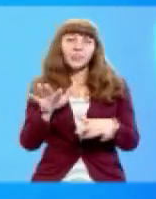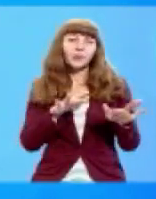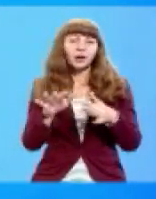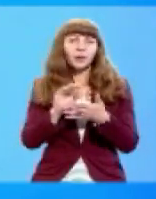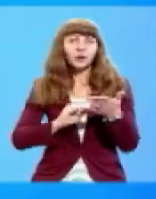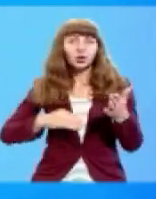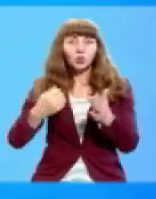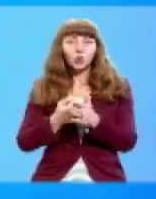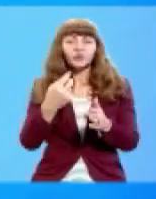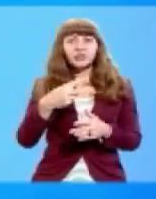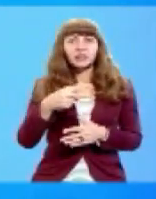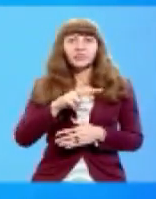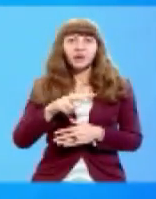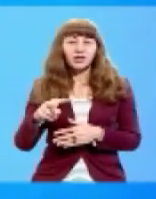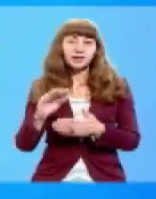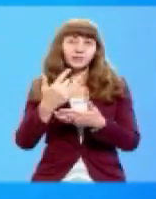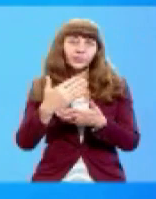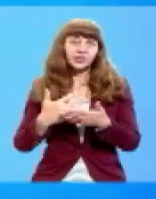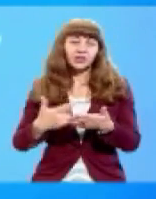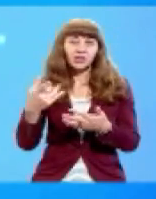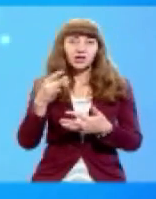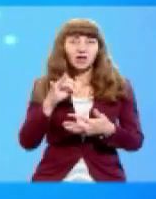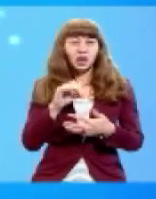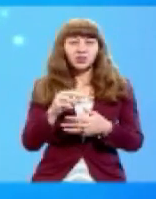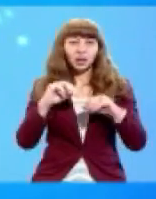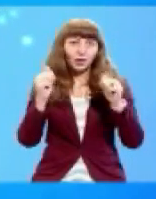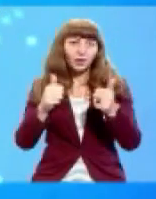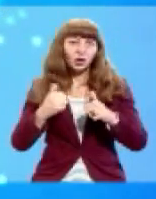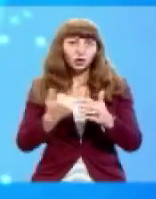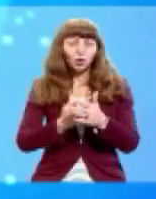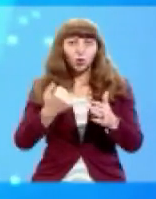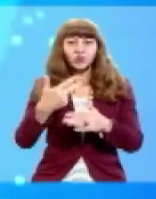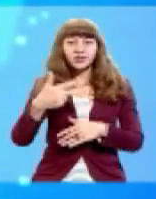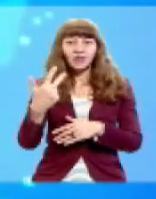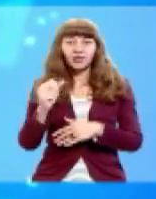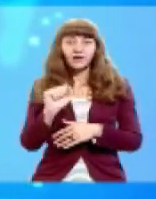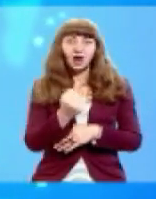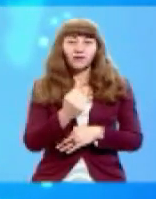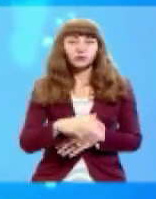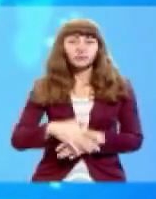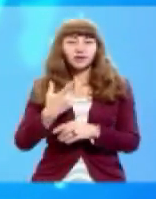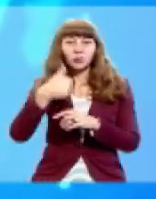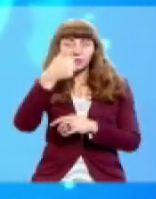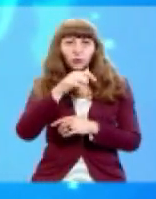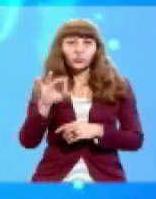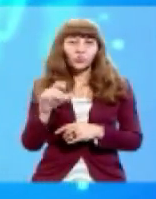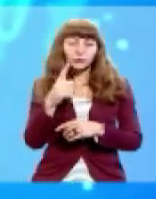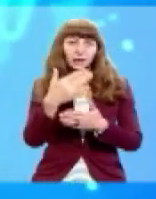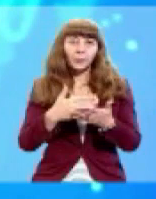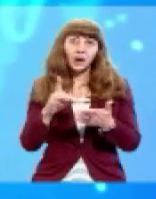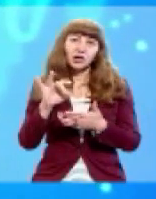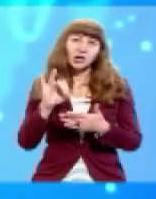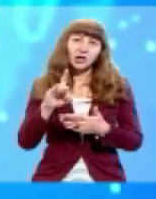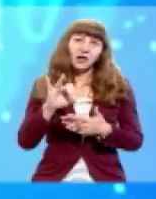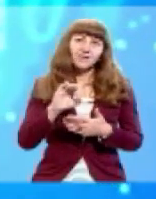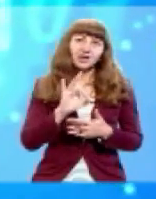асырылады. Білім гранты егерлерінің тізімі 10 тамызға дейін жарияланбақ. Биылғы жылы жоғарғы оқу орындарындағы бакалавр санатына